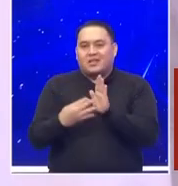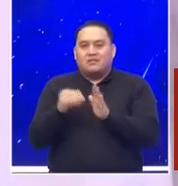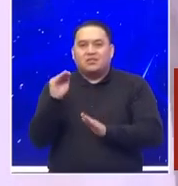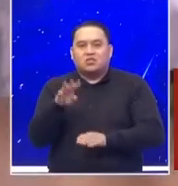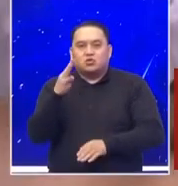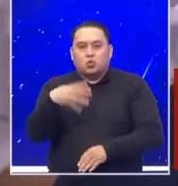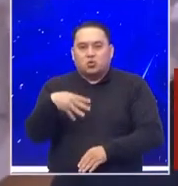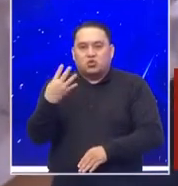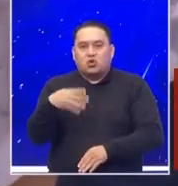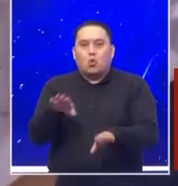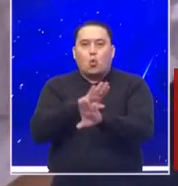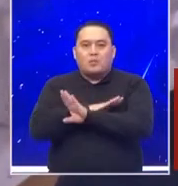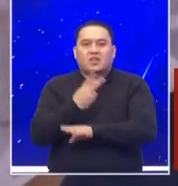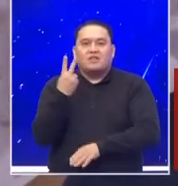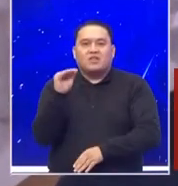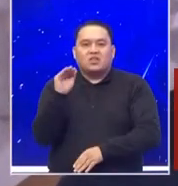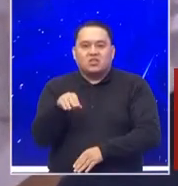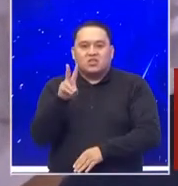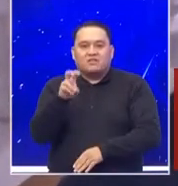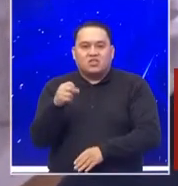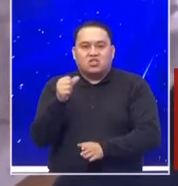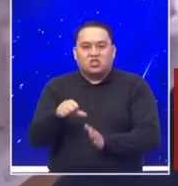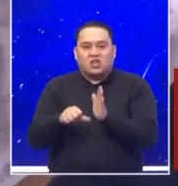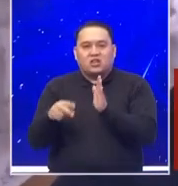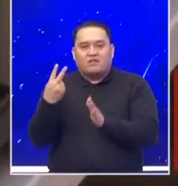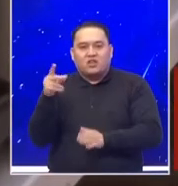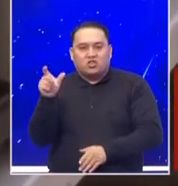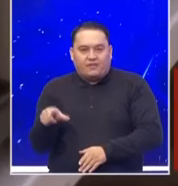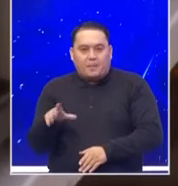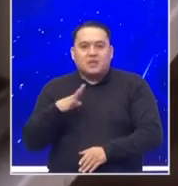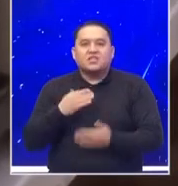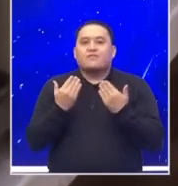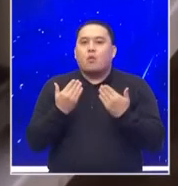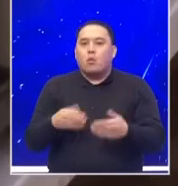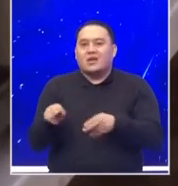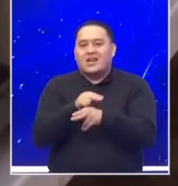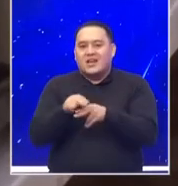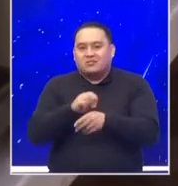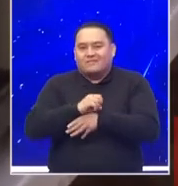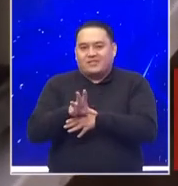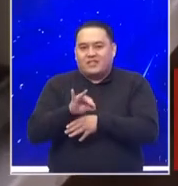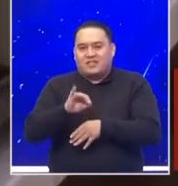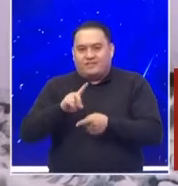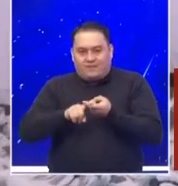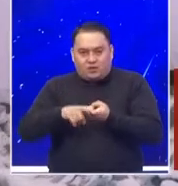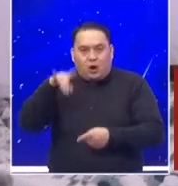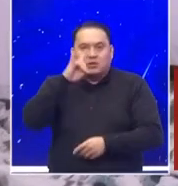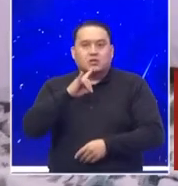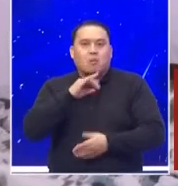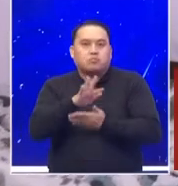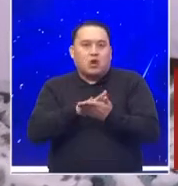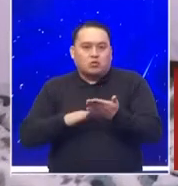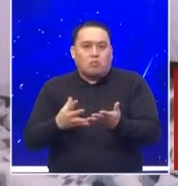1044 умерли 2262 человека на сегодняшний день лечения от коронавирусной инфекцией в казахстане